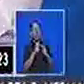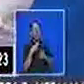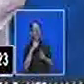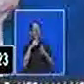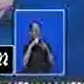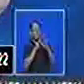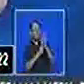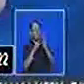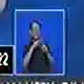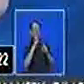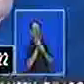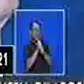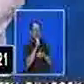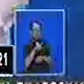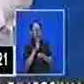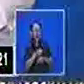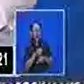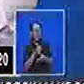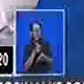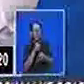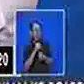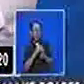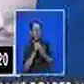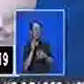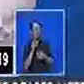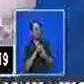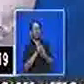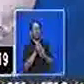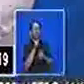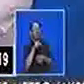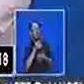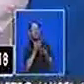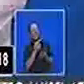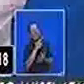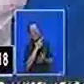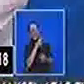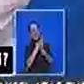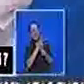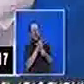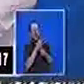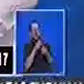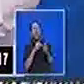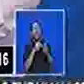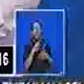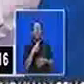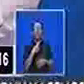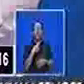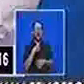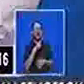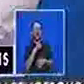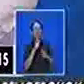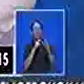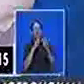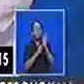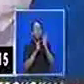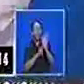dikaitkan dengan penambangan, dan kemudian itu mungkin maksudnya video ini diarahkan pada semen di Pati. Sampai hari ini tidak